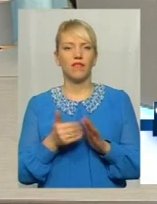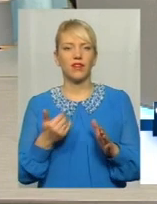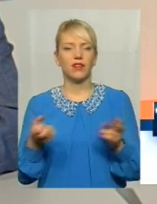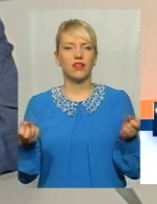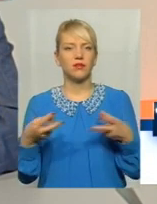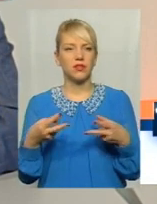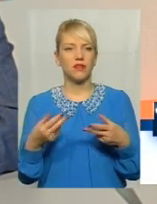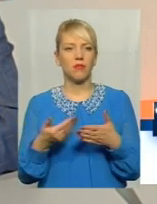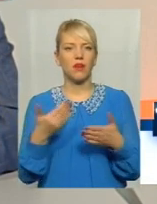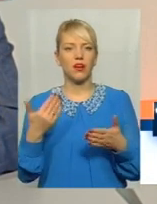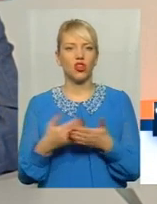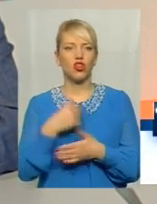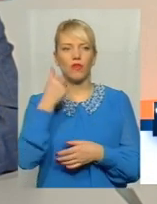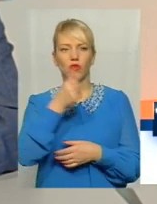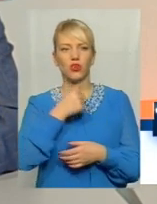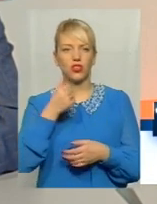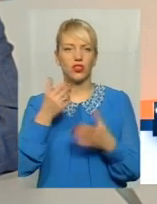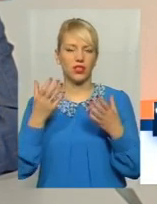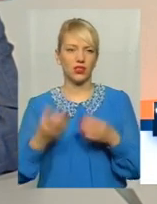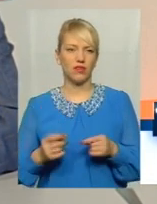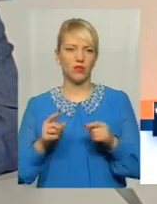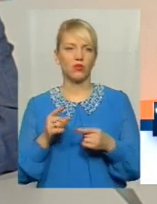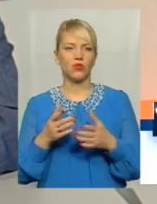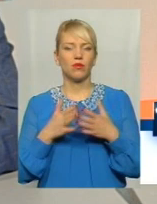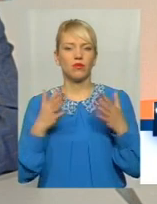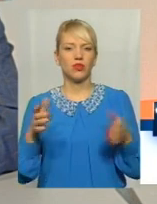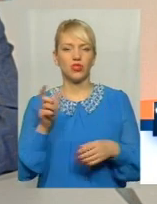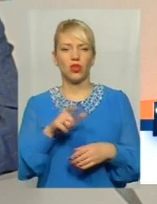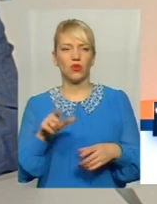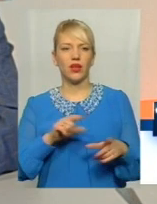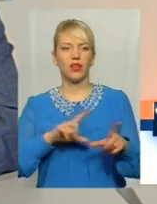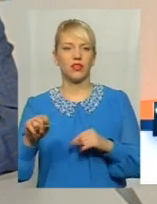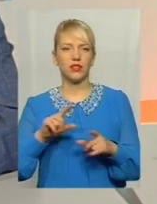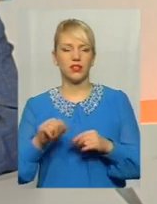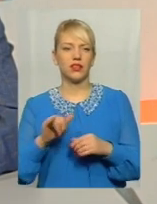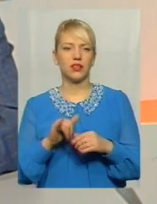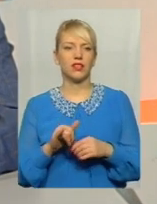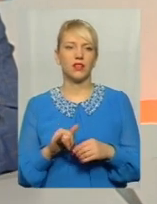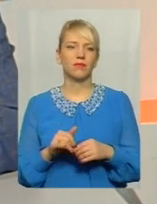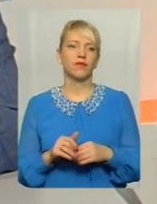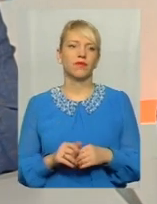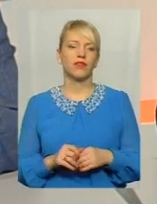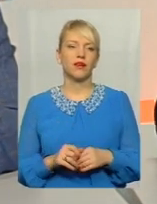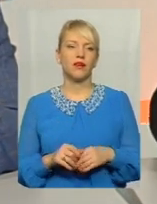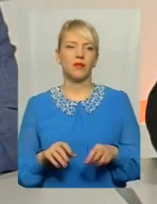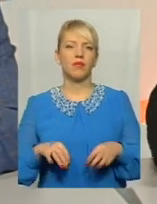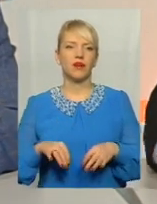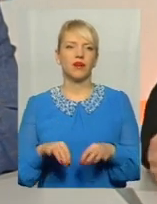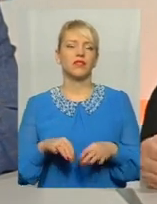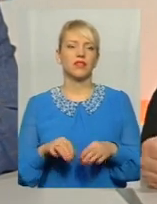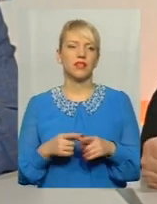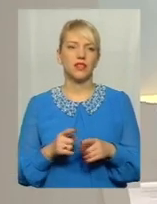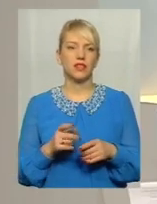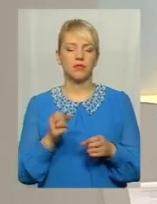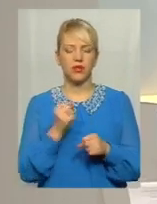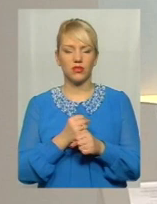специфікою передноворічних днів, тому що більше людей їздить. Відповідно, перевізники працювали за